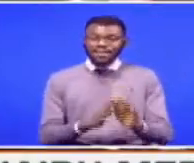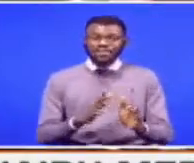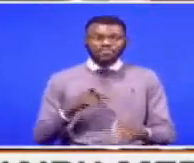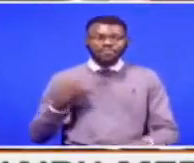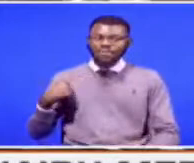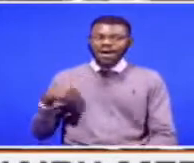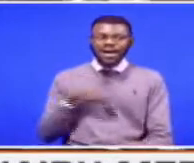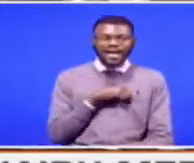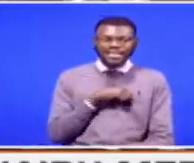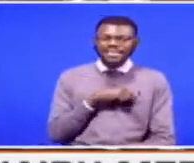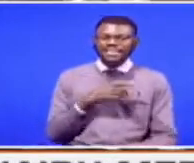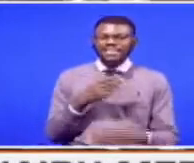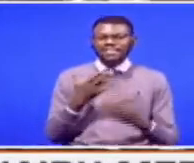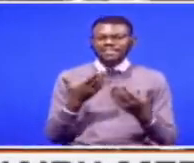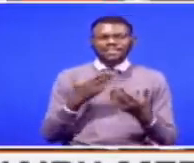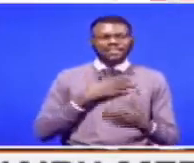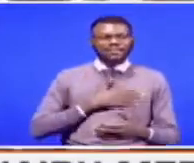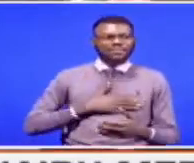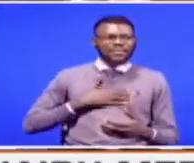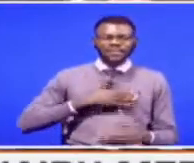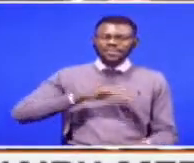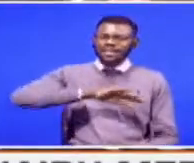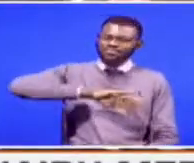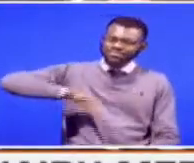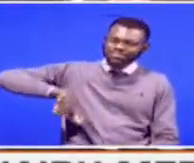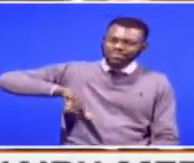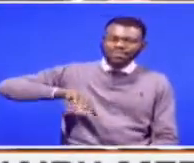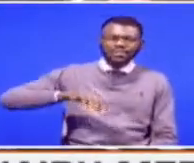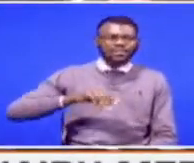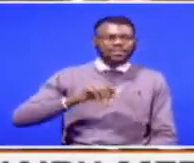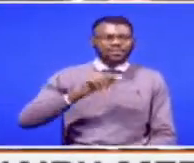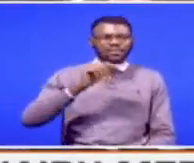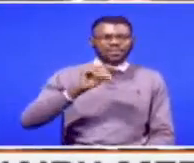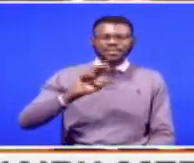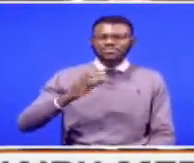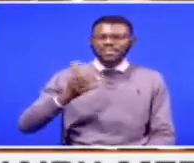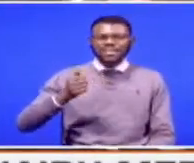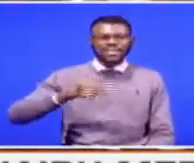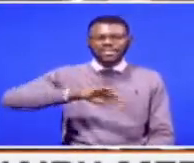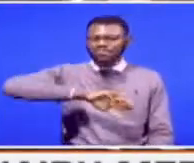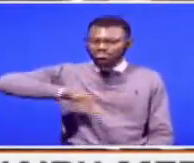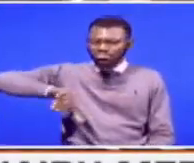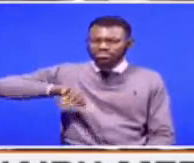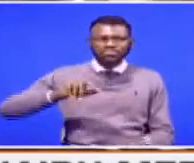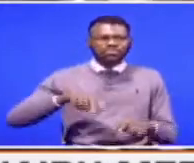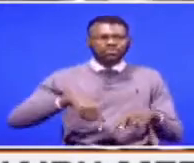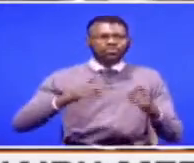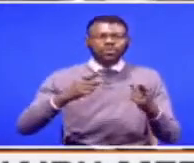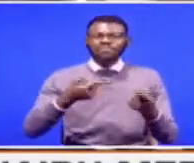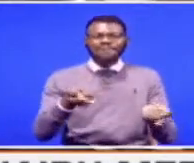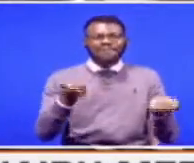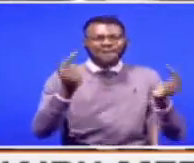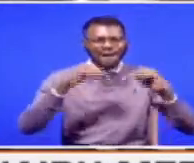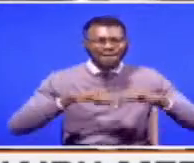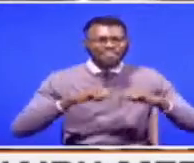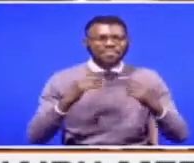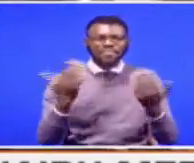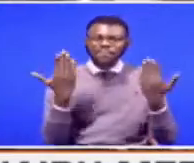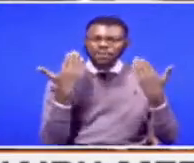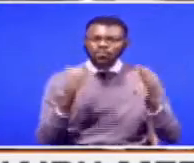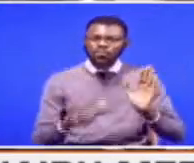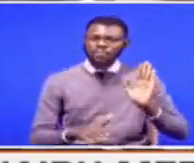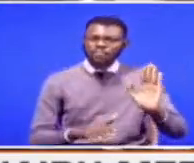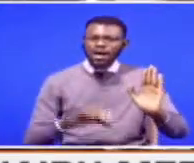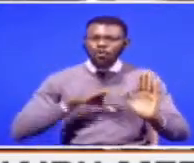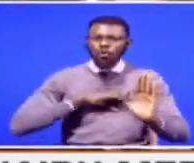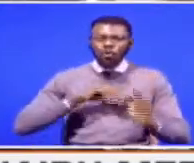MPs kando, weka gavana kando, weka MCs kando, jilete Meru kivyako, Meru ni yako. Na